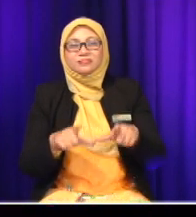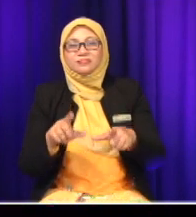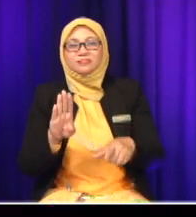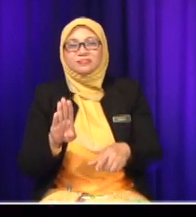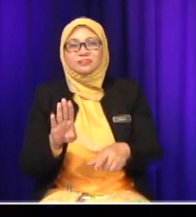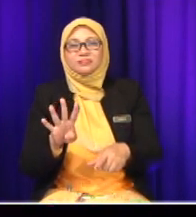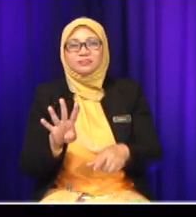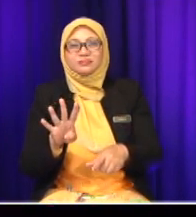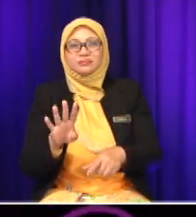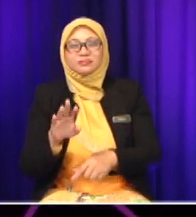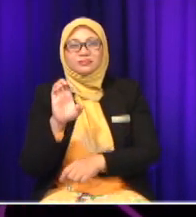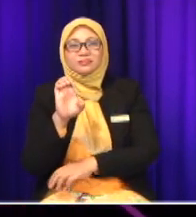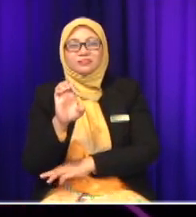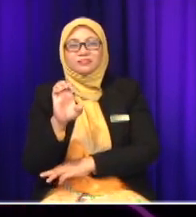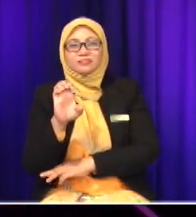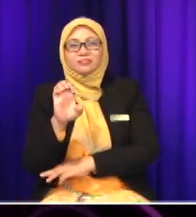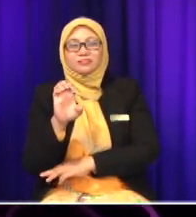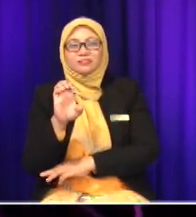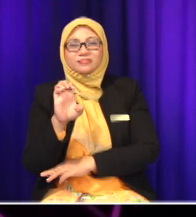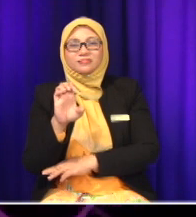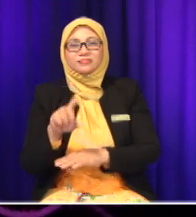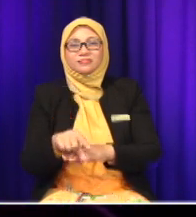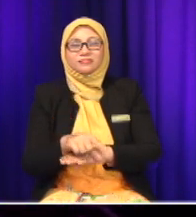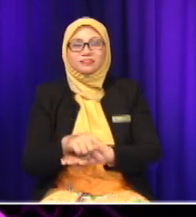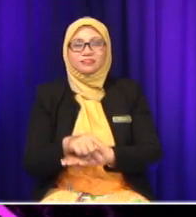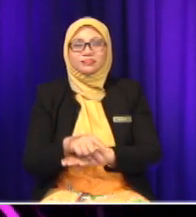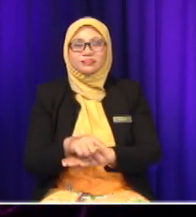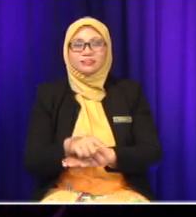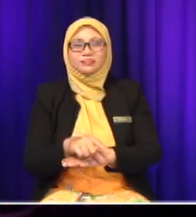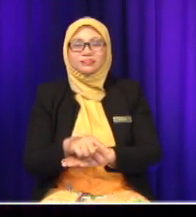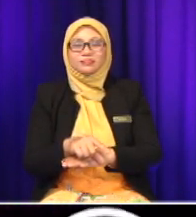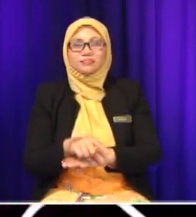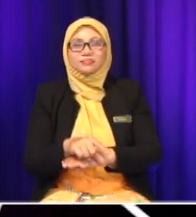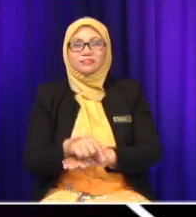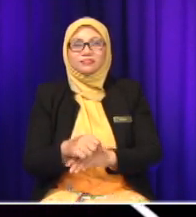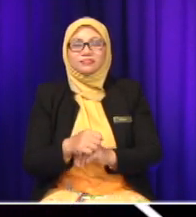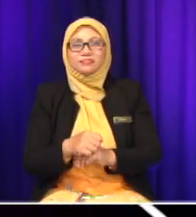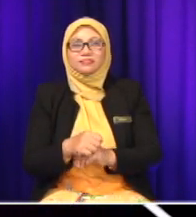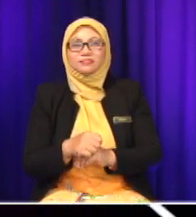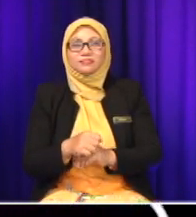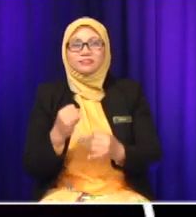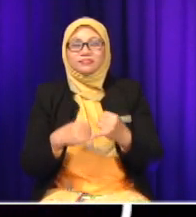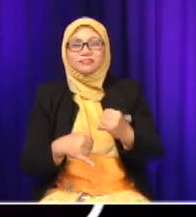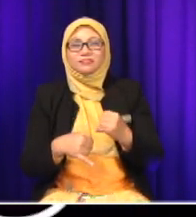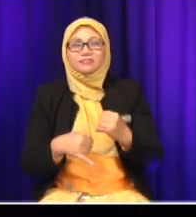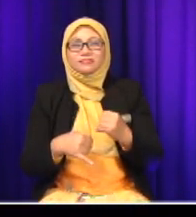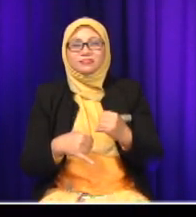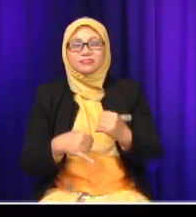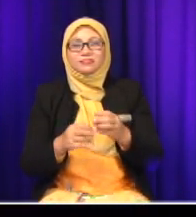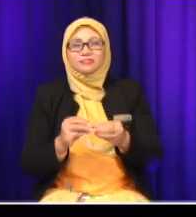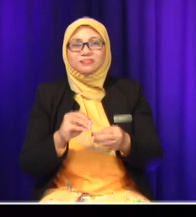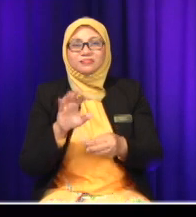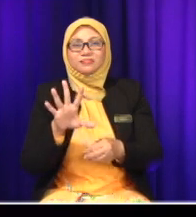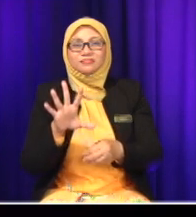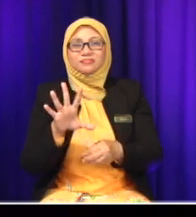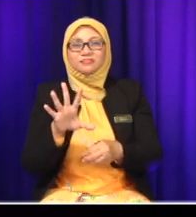e e Oke e menggunakan sebatian mempelas halus dan ulangi kerja mempelas dan yang terakhir yang terakhir